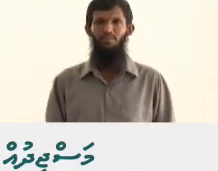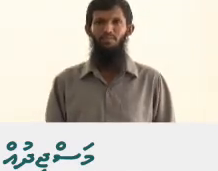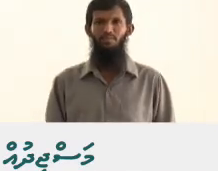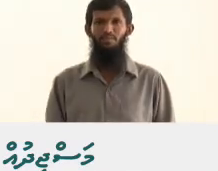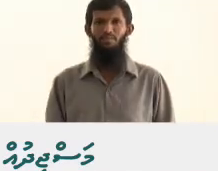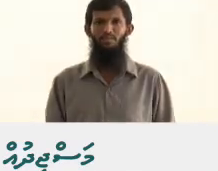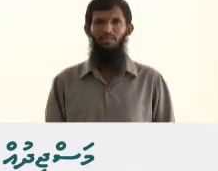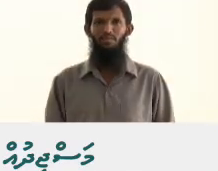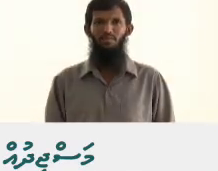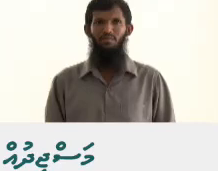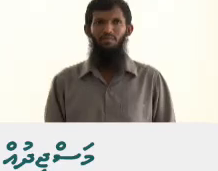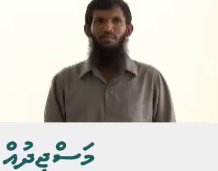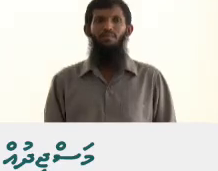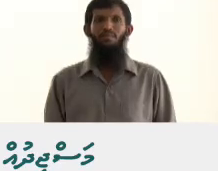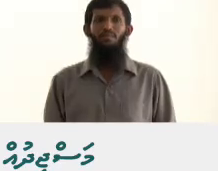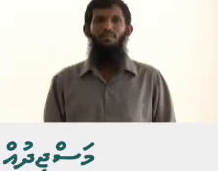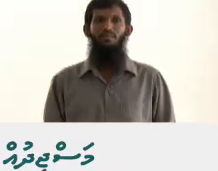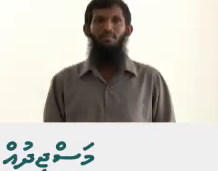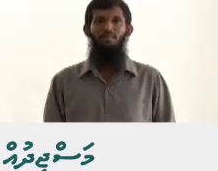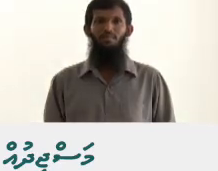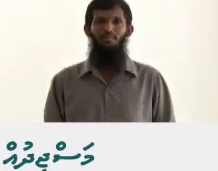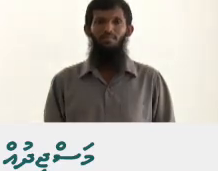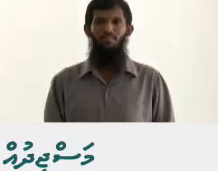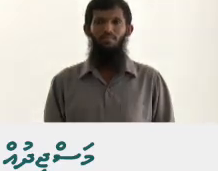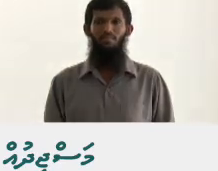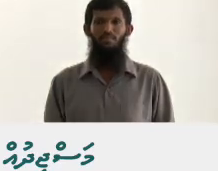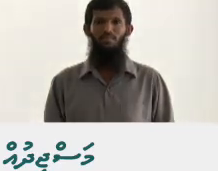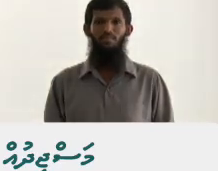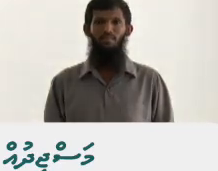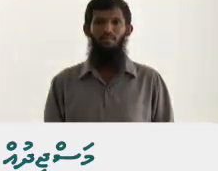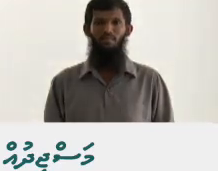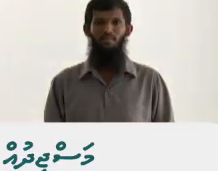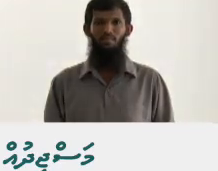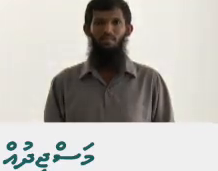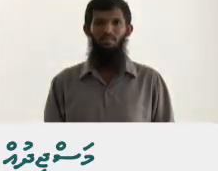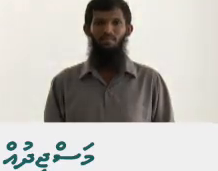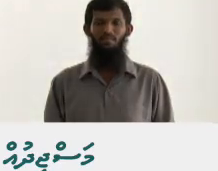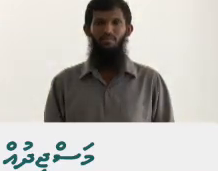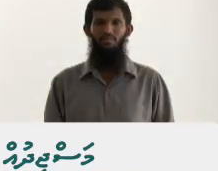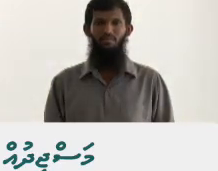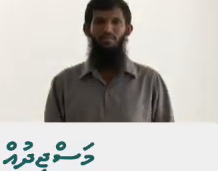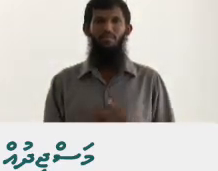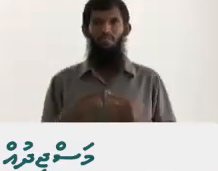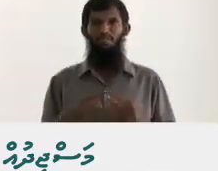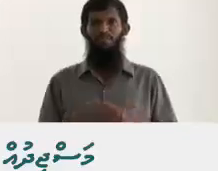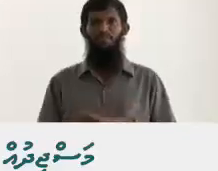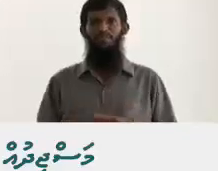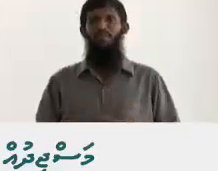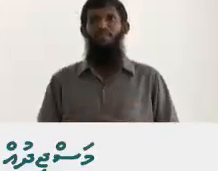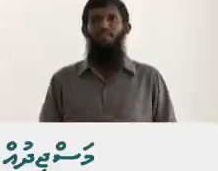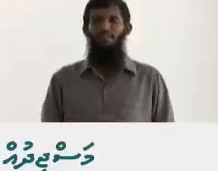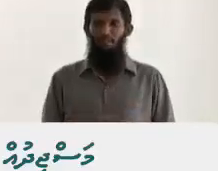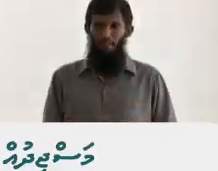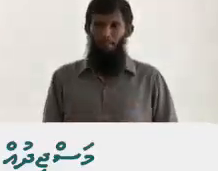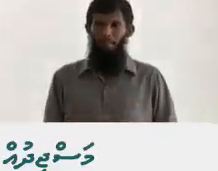والمسلمات والمؤمنين والمؤمنات من كل ذنب فاستغفروه إنه هو الغفور الرحيم